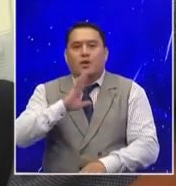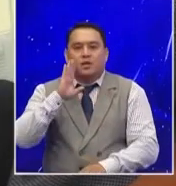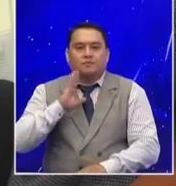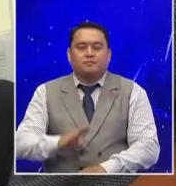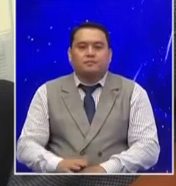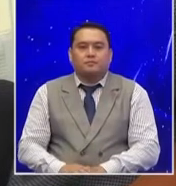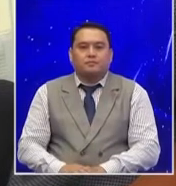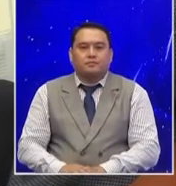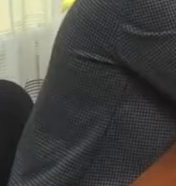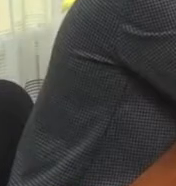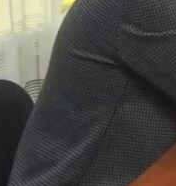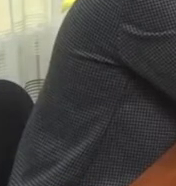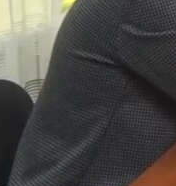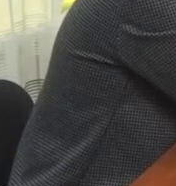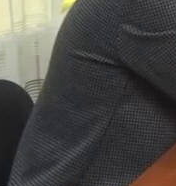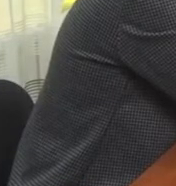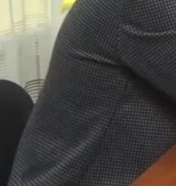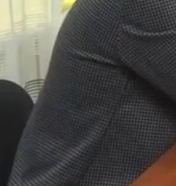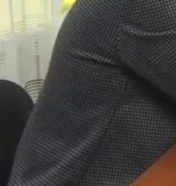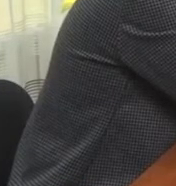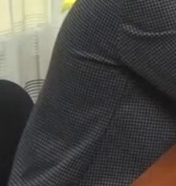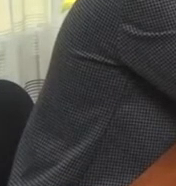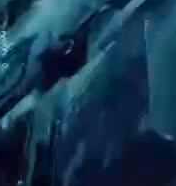Надежда Белова, Кайрат Костурганов, телеканал ЖТСУ.